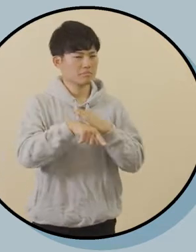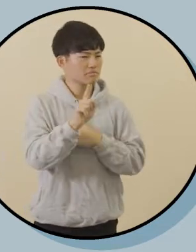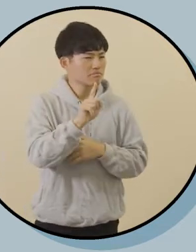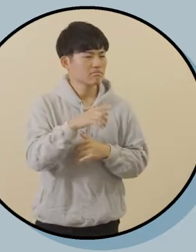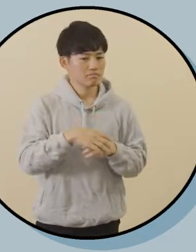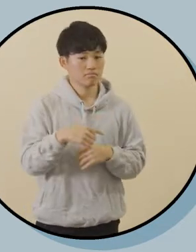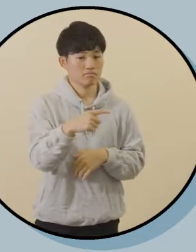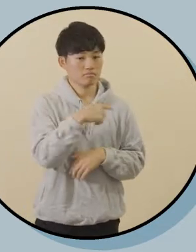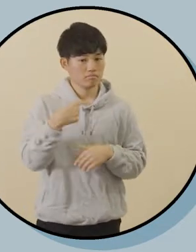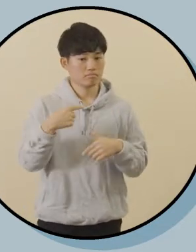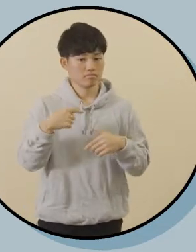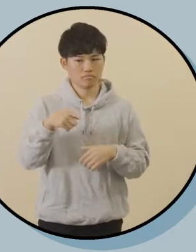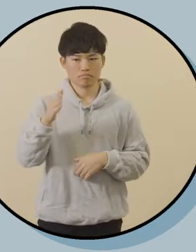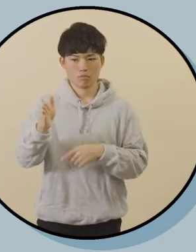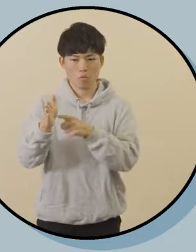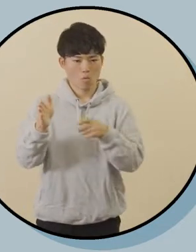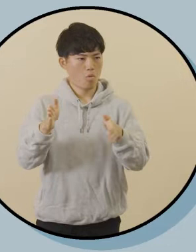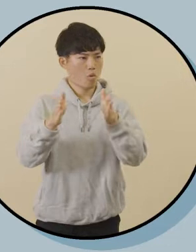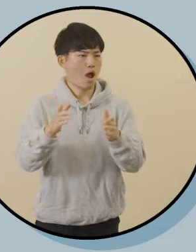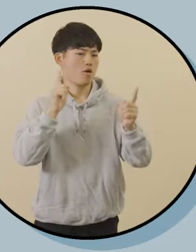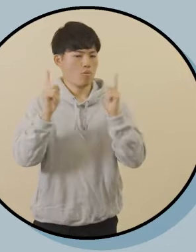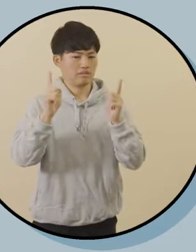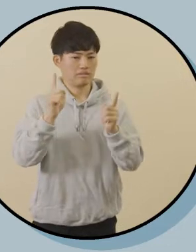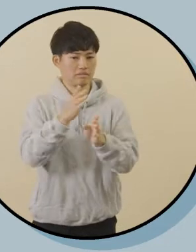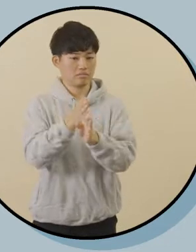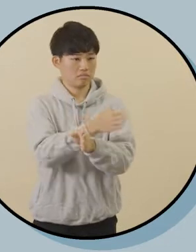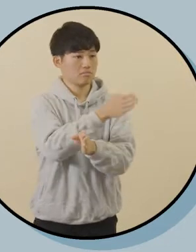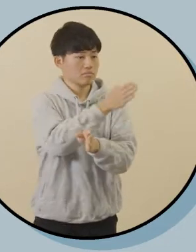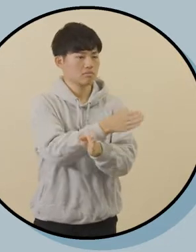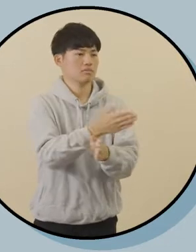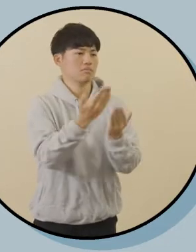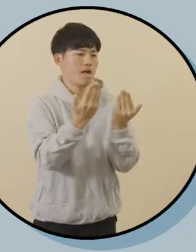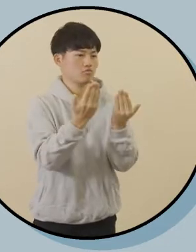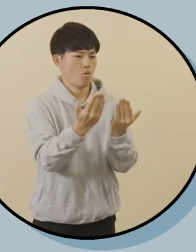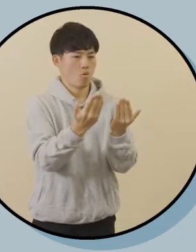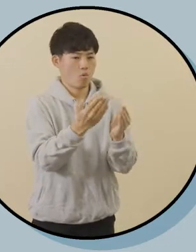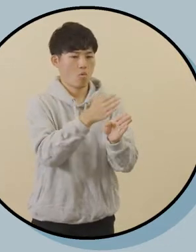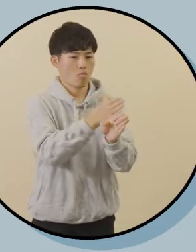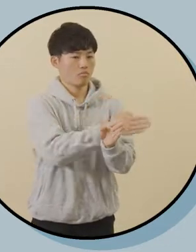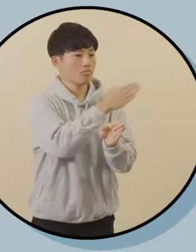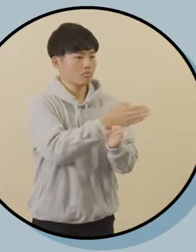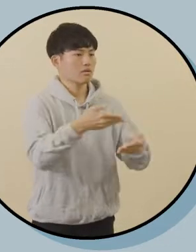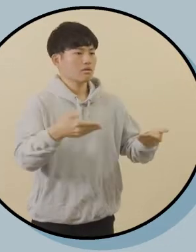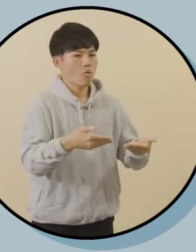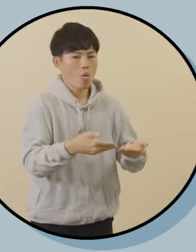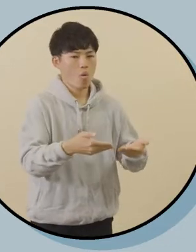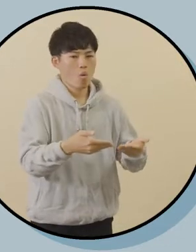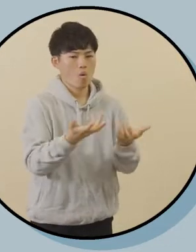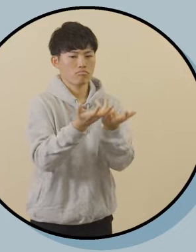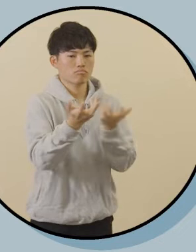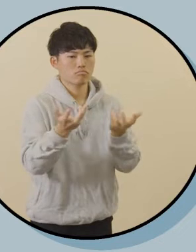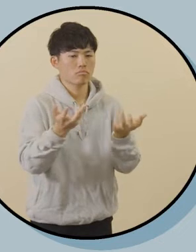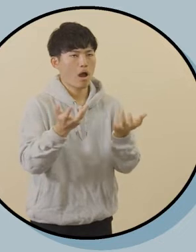からが遊びで、じゃあここからが学校に行ったら勉強で、ここからが仕事でっていうふうになんか分けているように、なんかもしかしたらね、こう